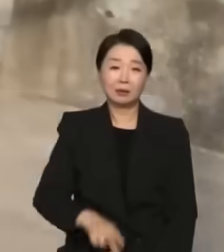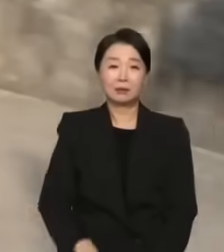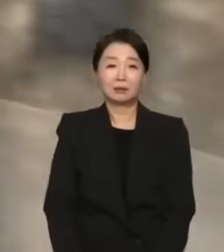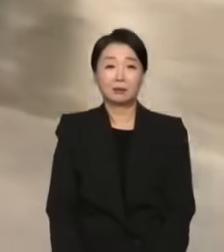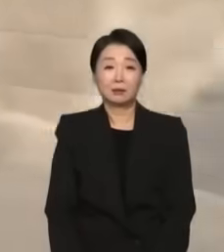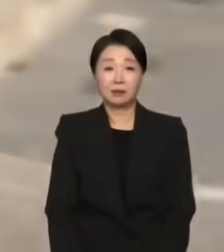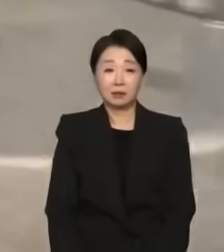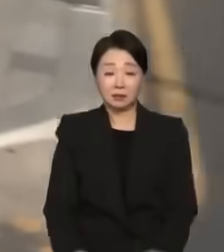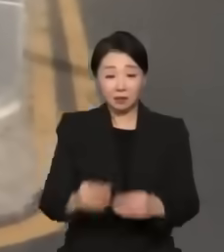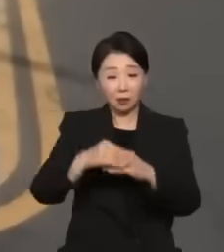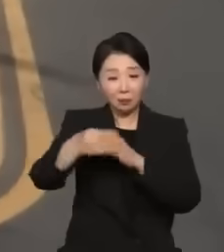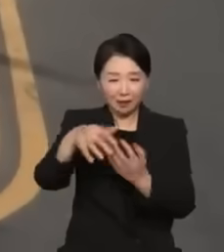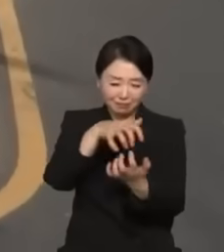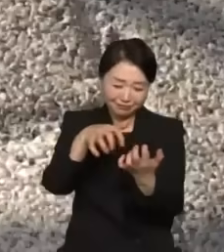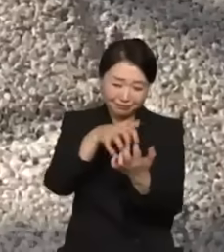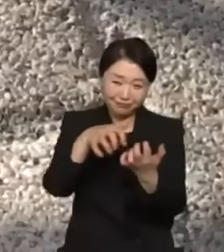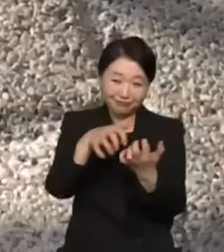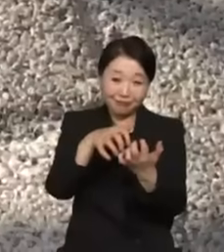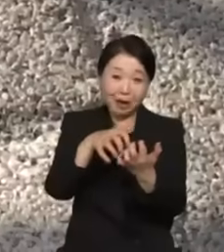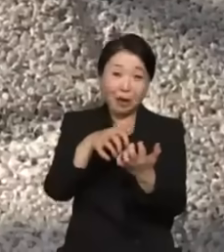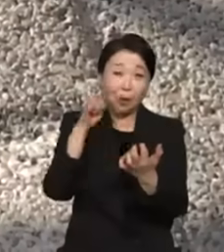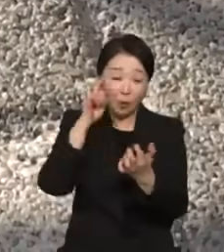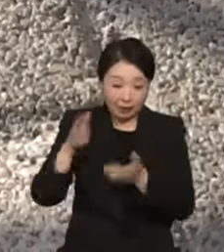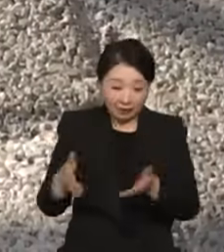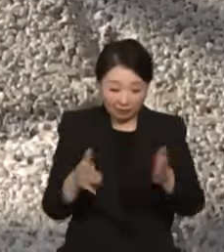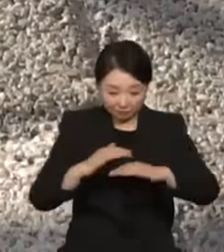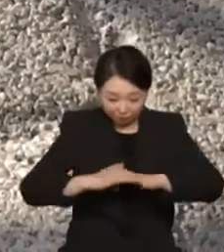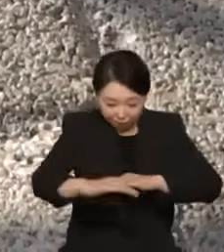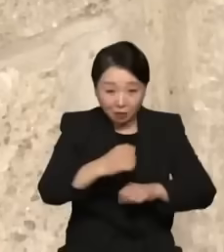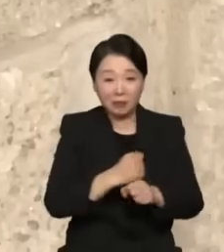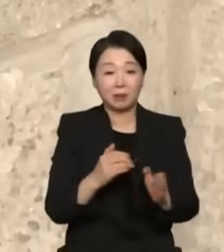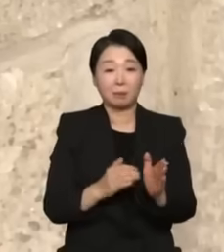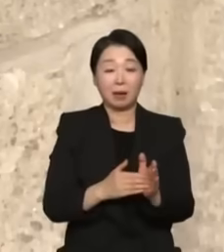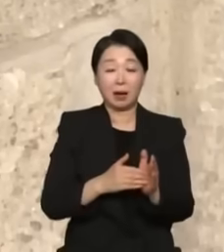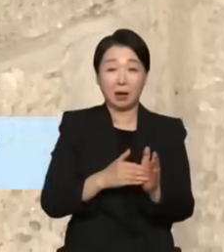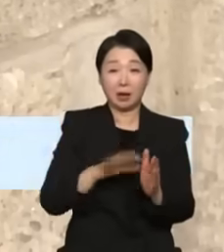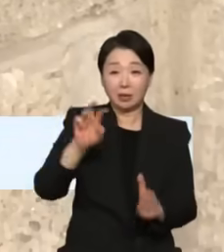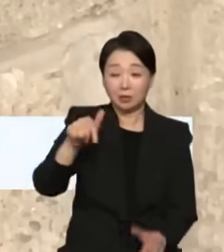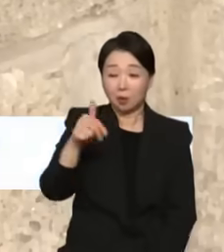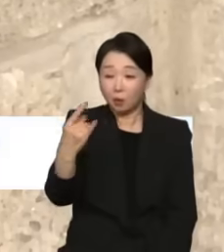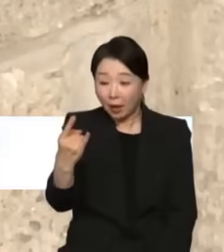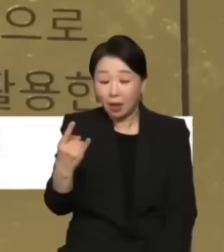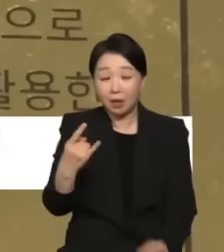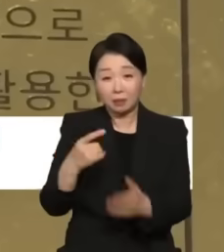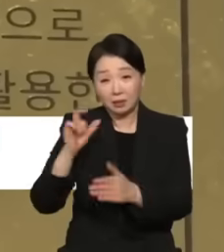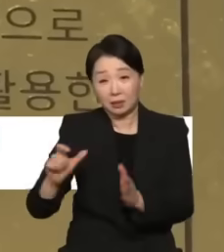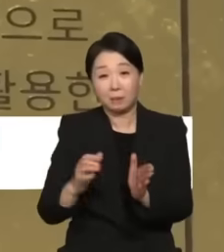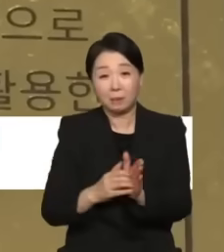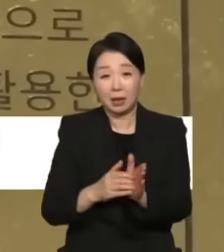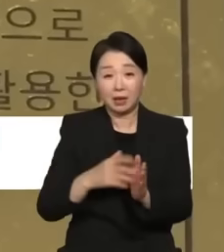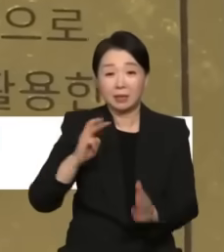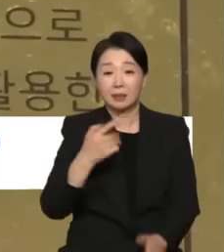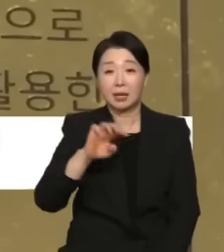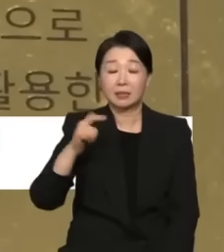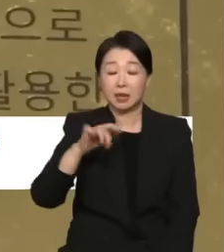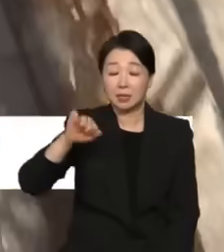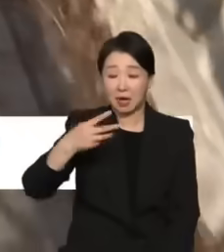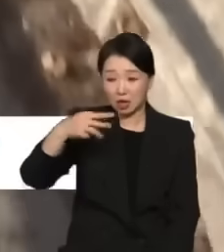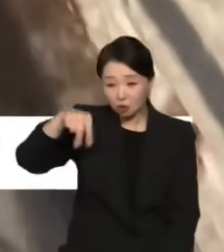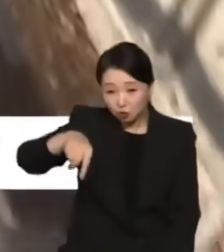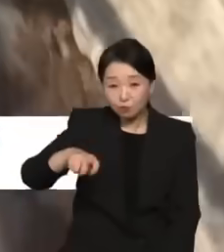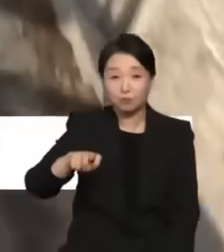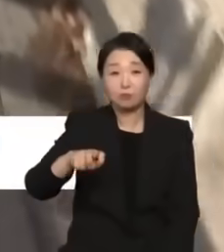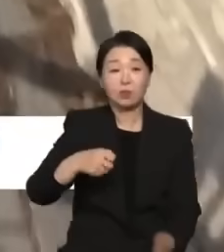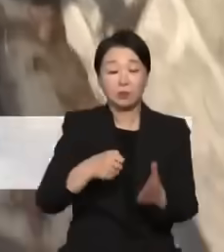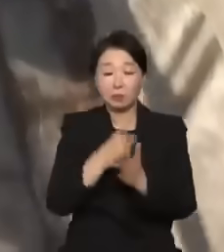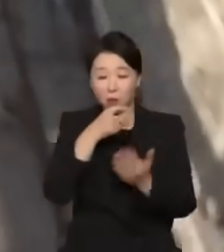이 껍데기를 갈아 보도블럭 재료로 써봤습니다. 석회 성분이라 단단한데 탄산 칼슘 성분 때문에 물이 잘 빠진다는